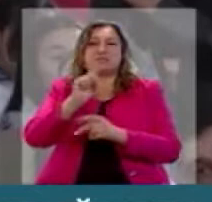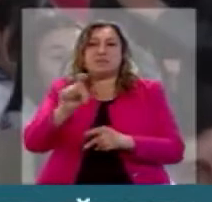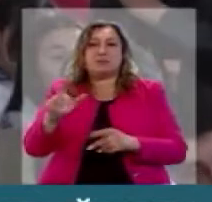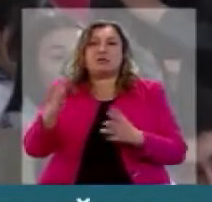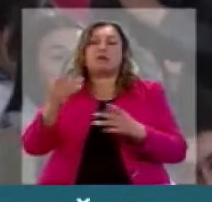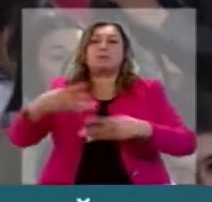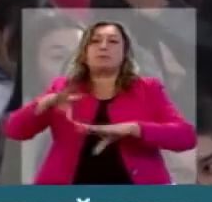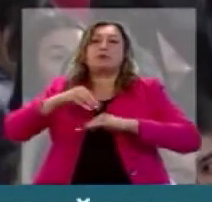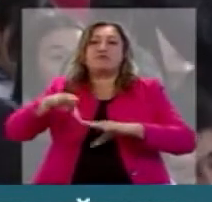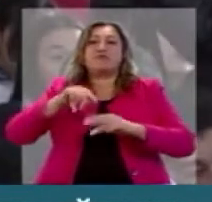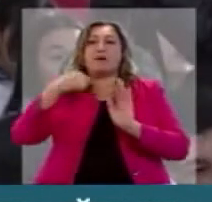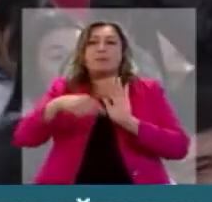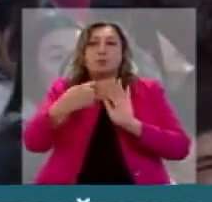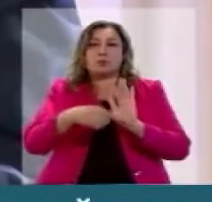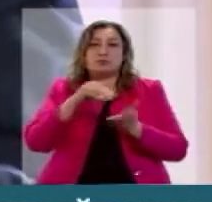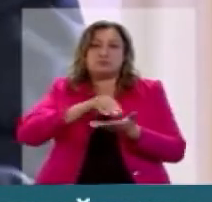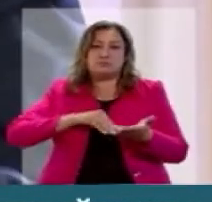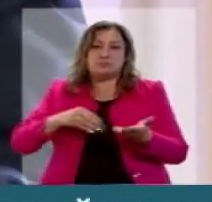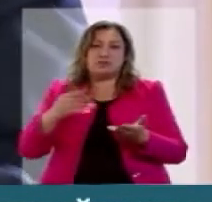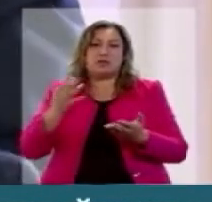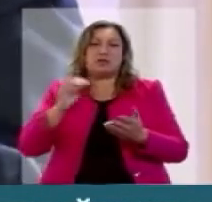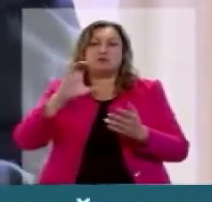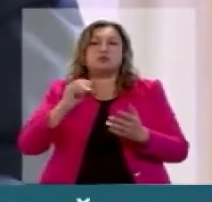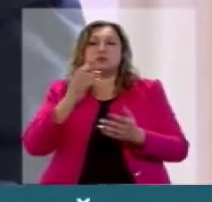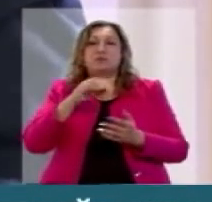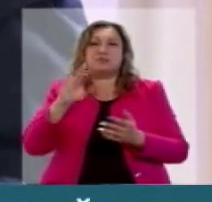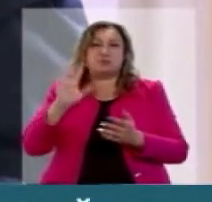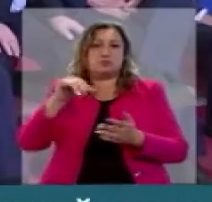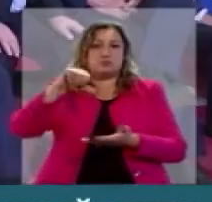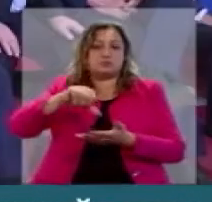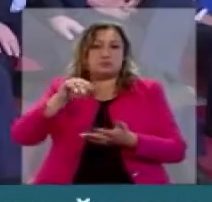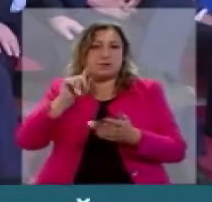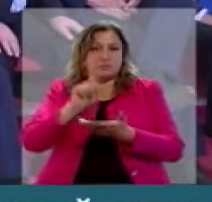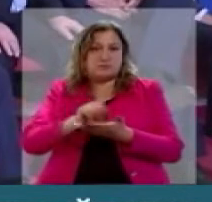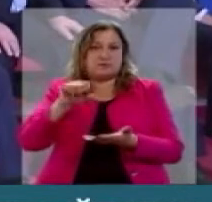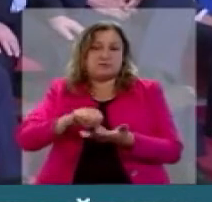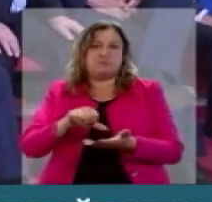желідегі жазбалар назарға алынады деді. Жалпы өткен кездесулерге орташа 500-ге дейін